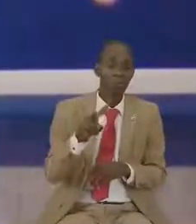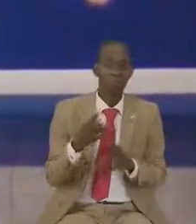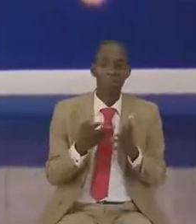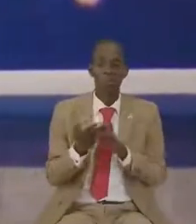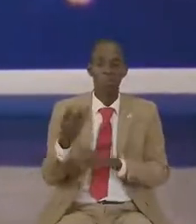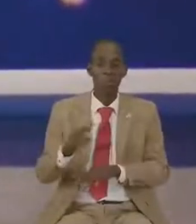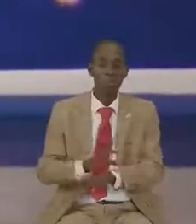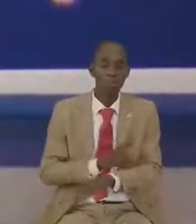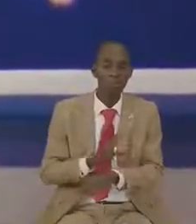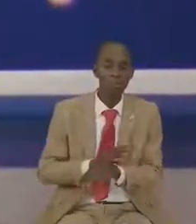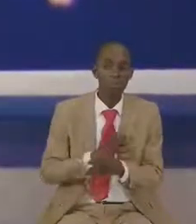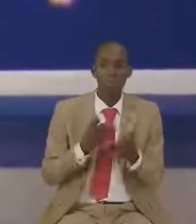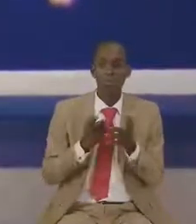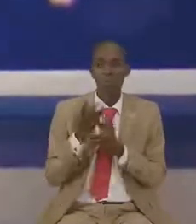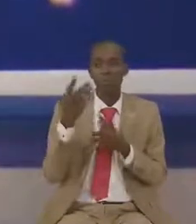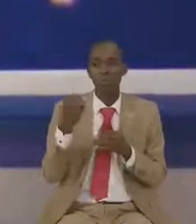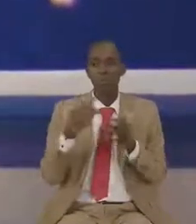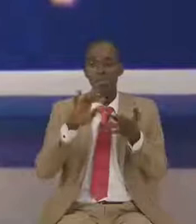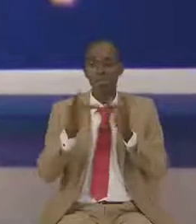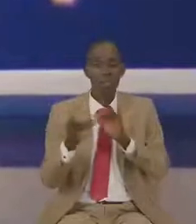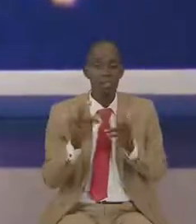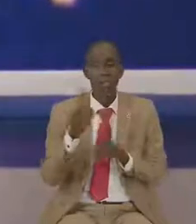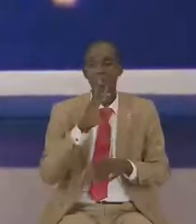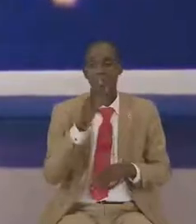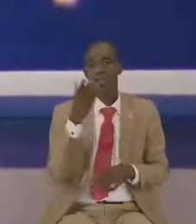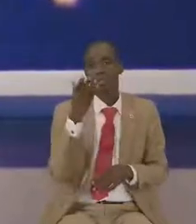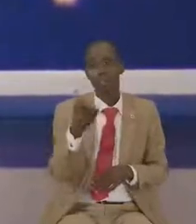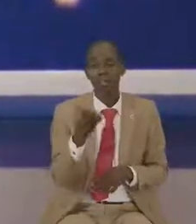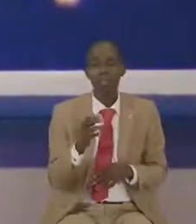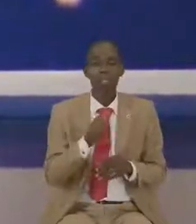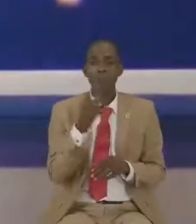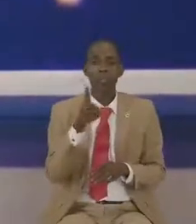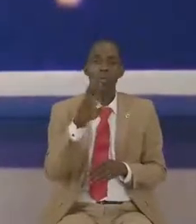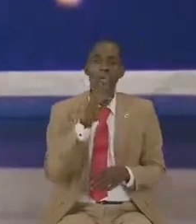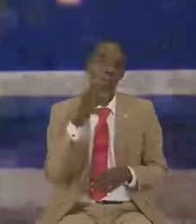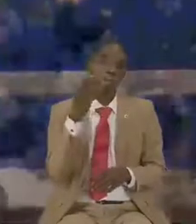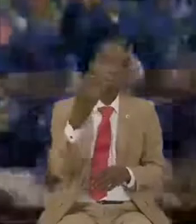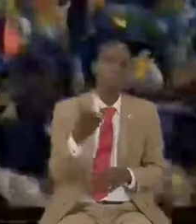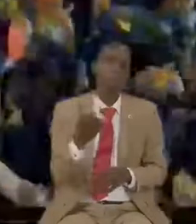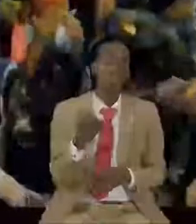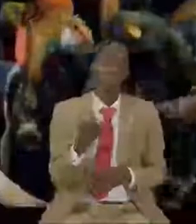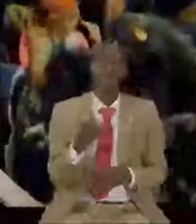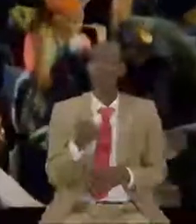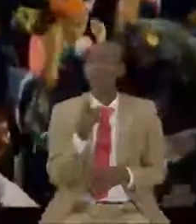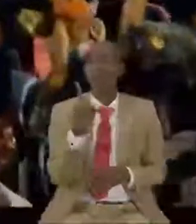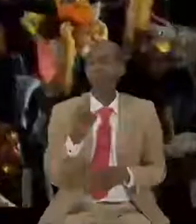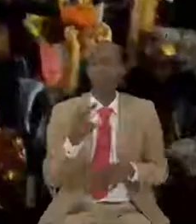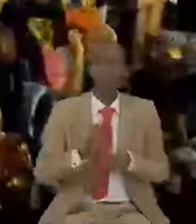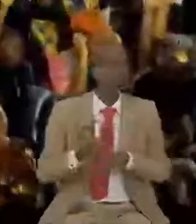ou bien vous êtes à la télé, en ligne, à la radio, où que vous